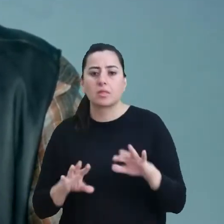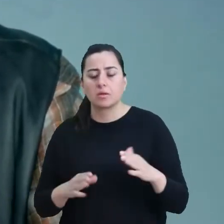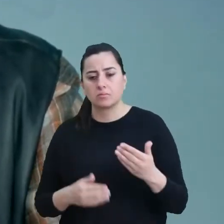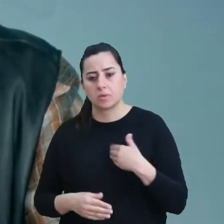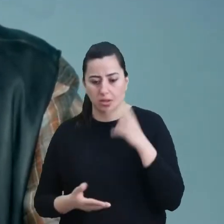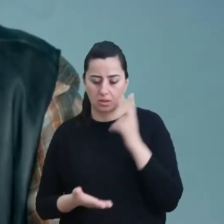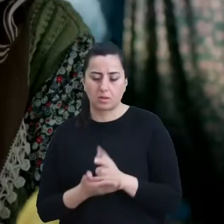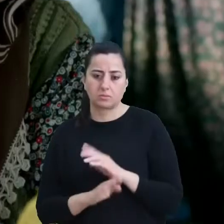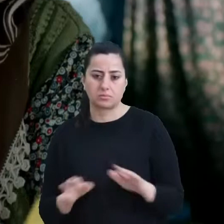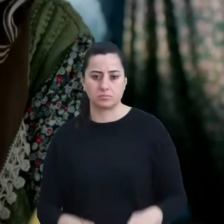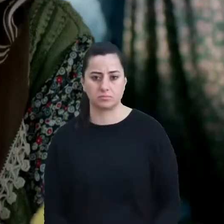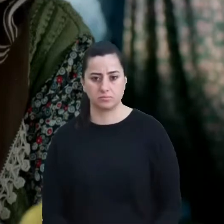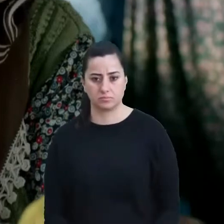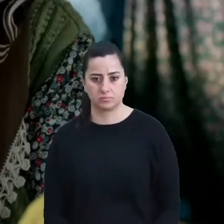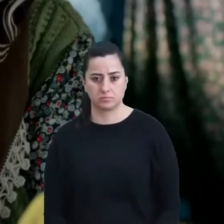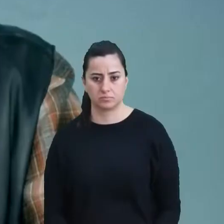Benim kararım kesin gari.